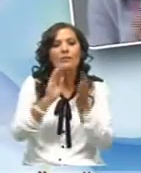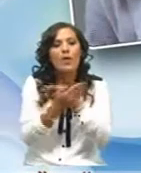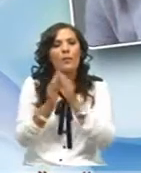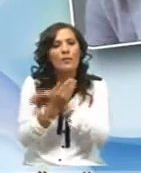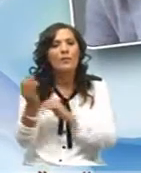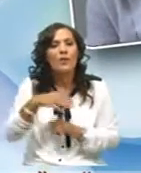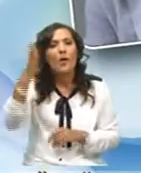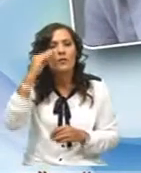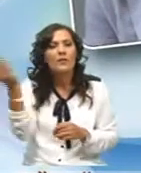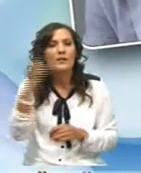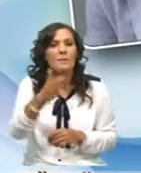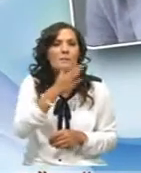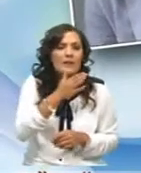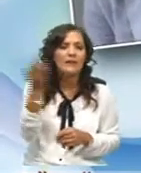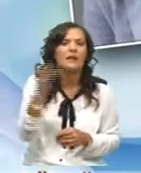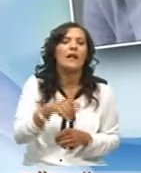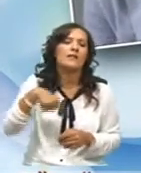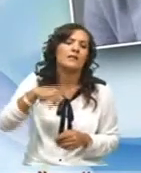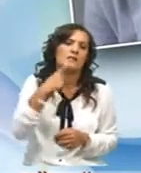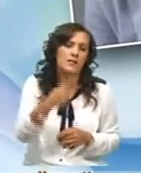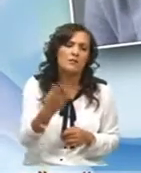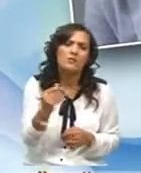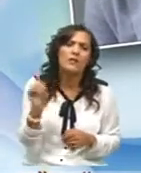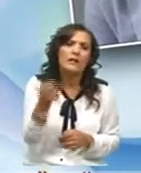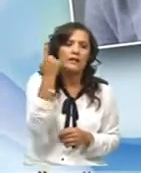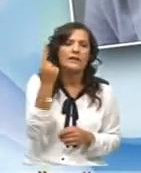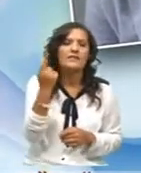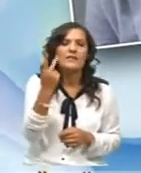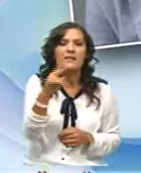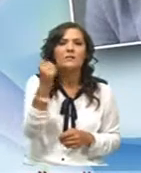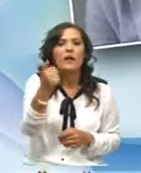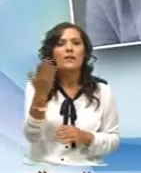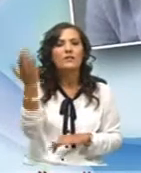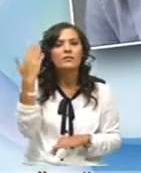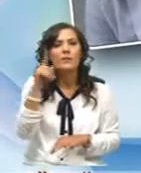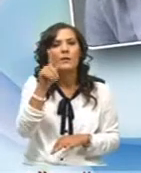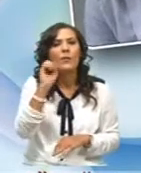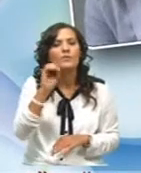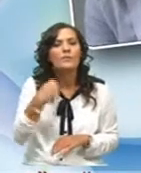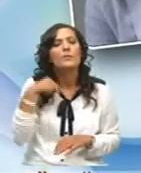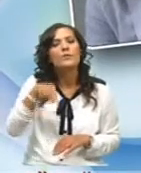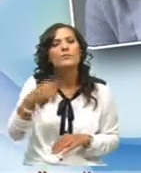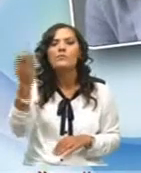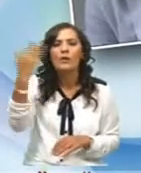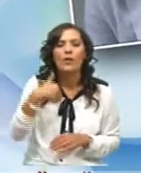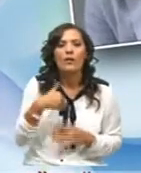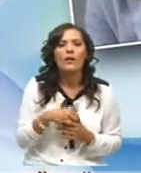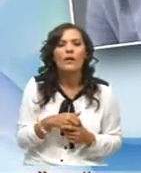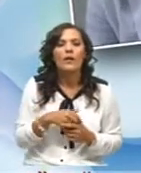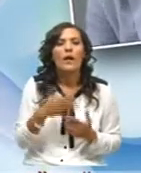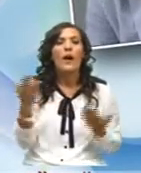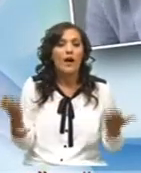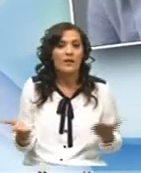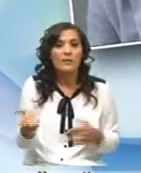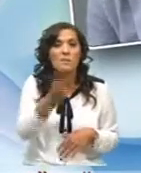getirisi ve öğrenimin getirisi bilginin getirirse çok ilginçtir mm altılarda bir hocam bana şunu söylemişti